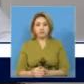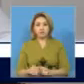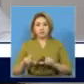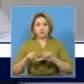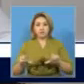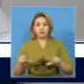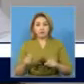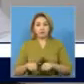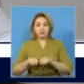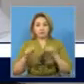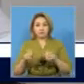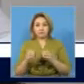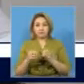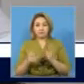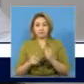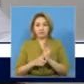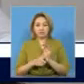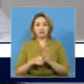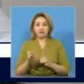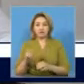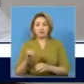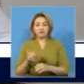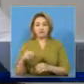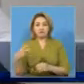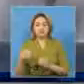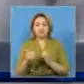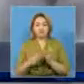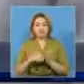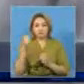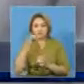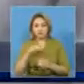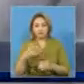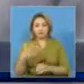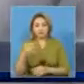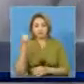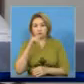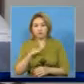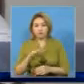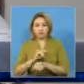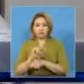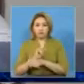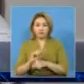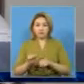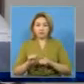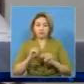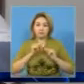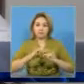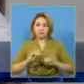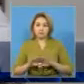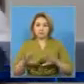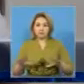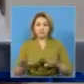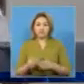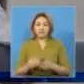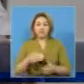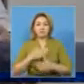Учреждение официально открылось 17 апреля в 2017 году. Вот уже четвертый год мы работаем с особенными детьми. Наши